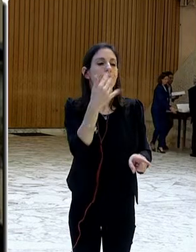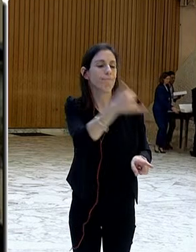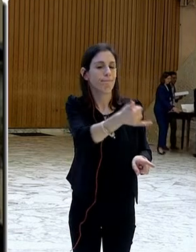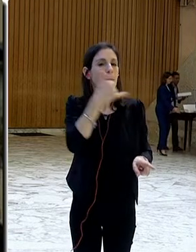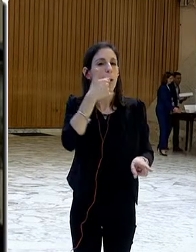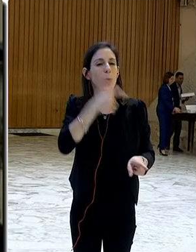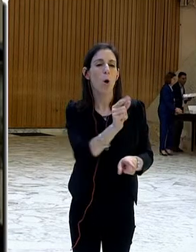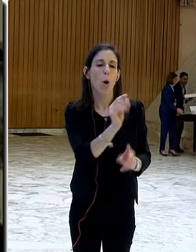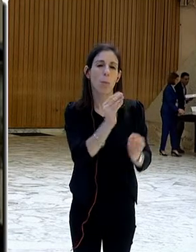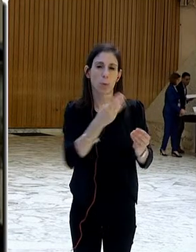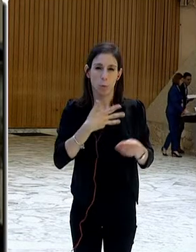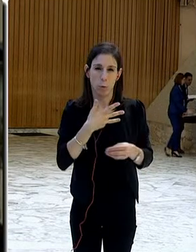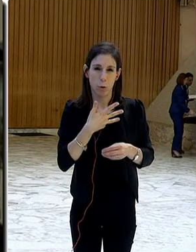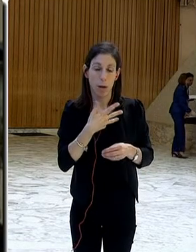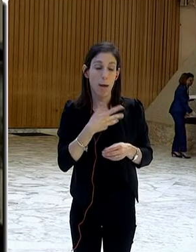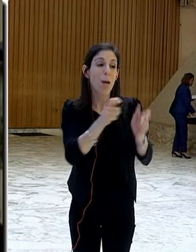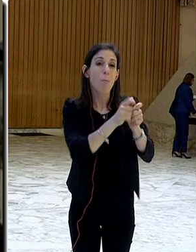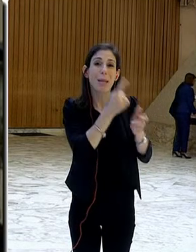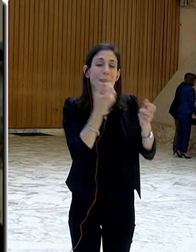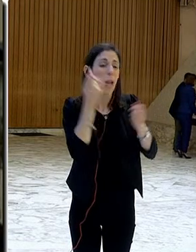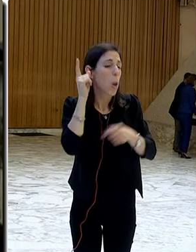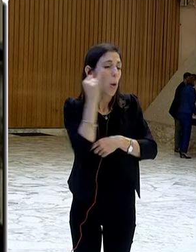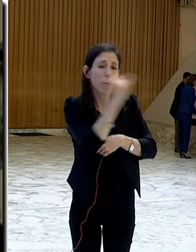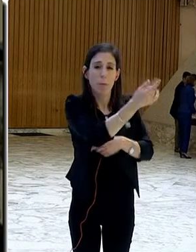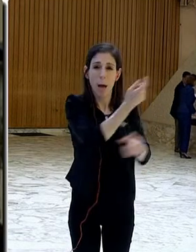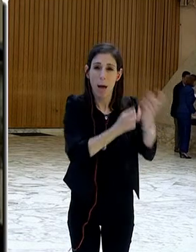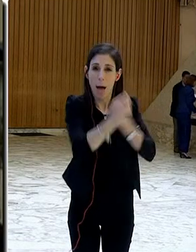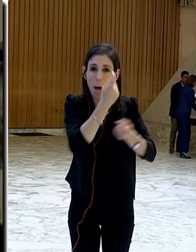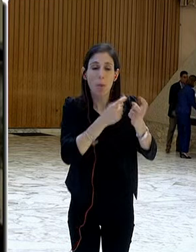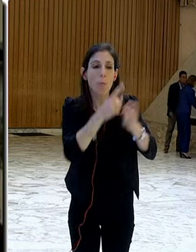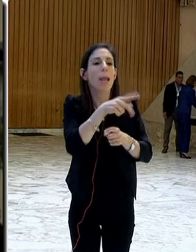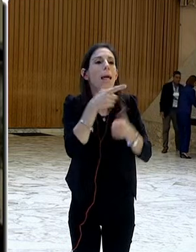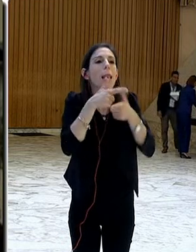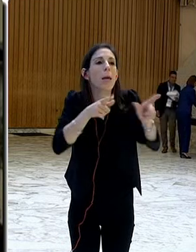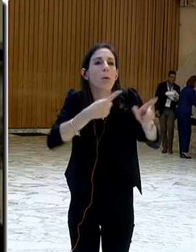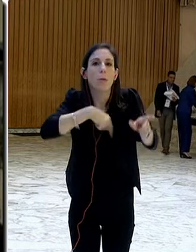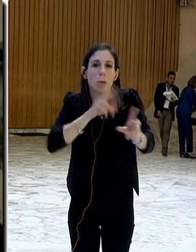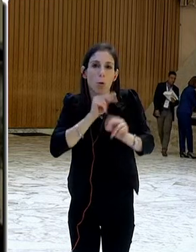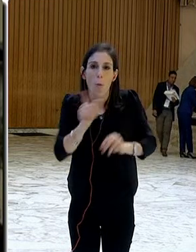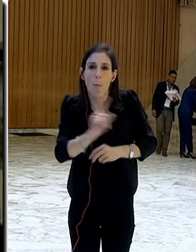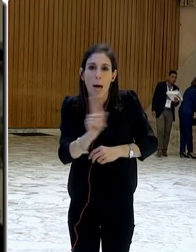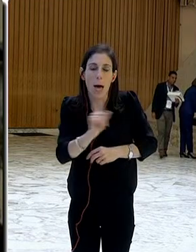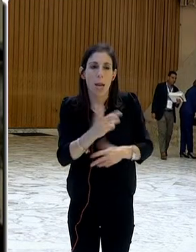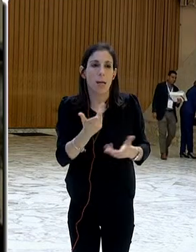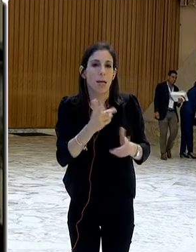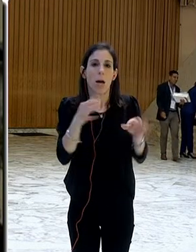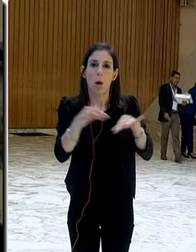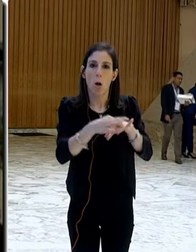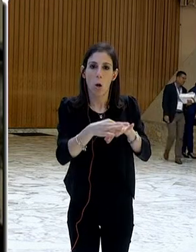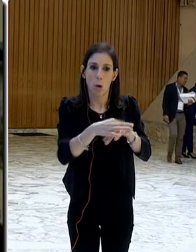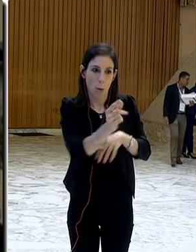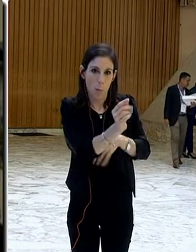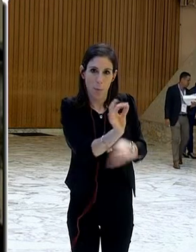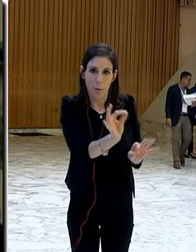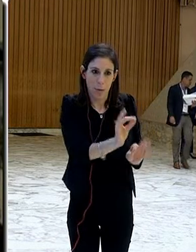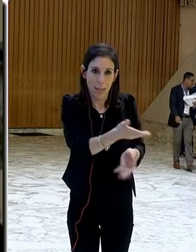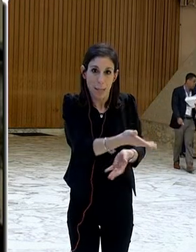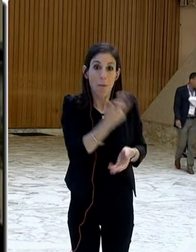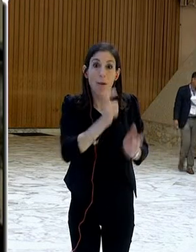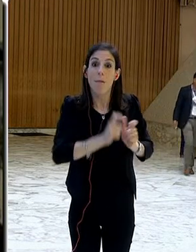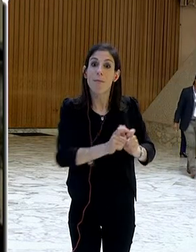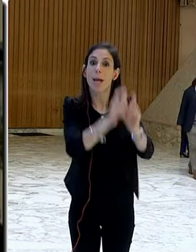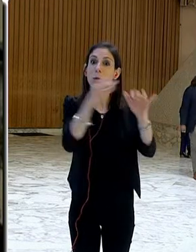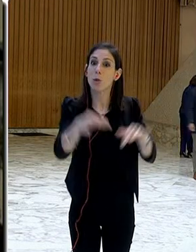ne parlait même pas notre langue. Ce couple venait de se marier et voulait faire leur voyage de noces. Ils cherchaient